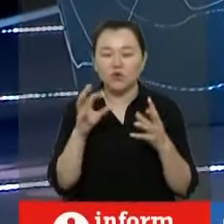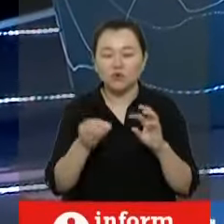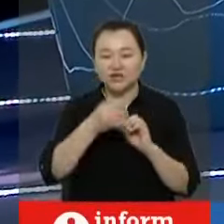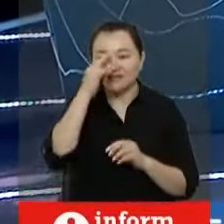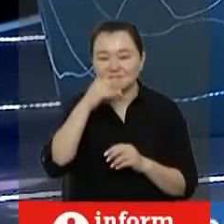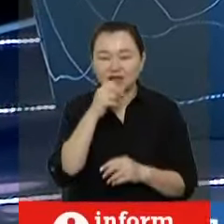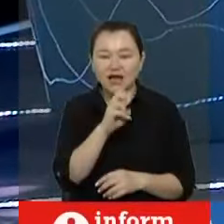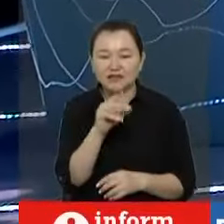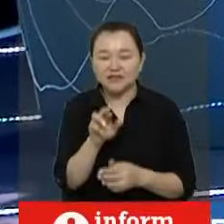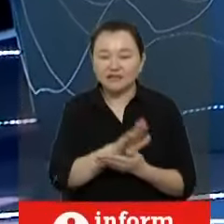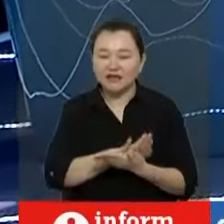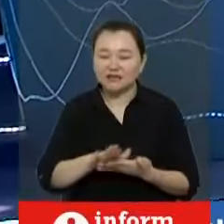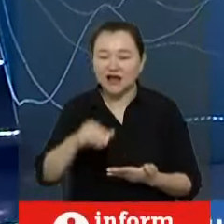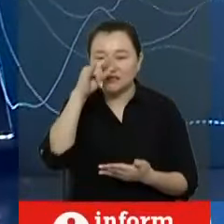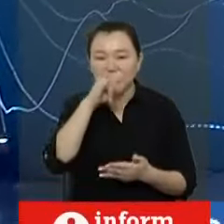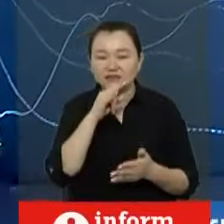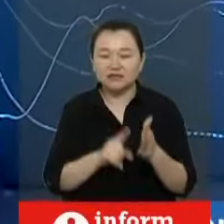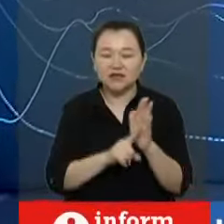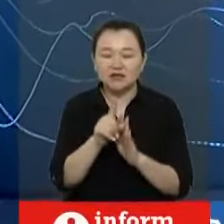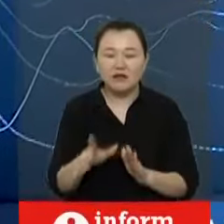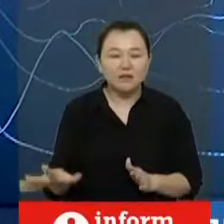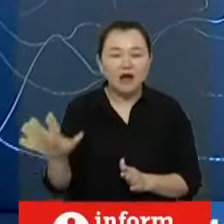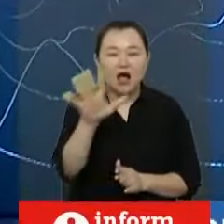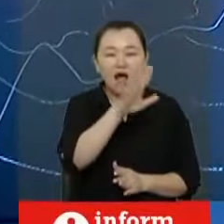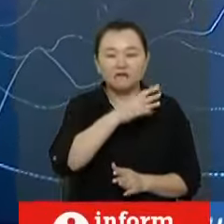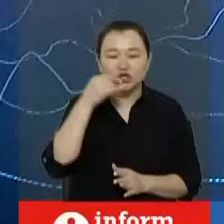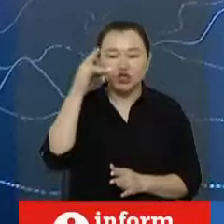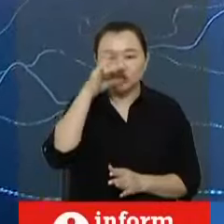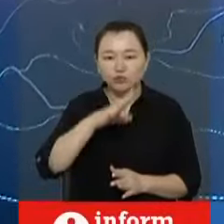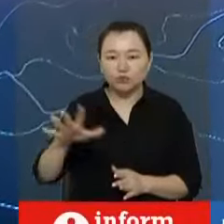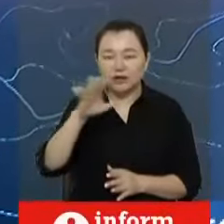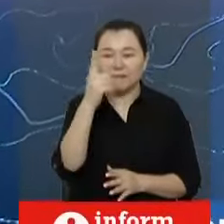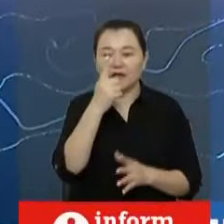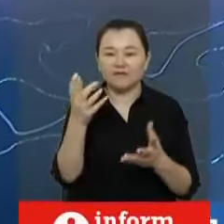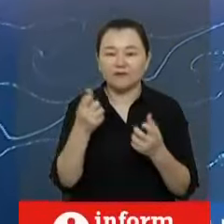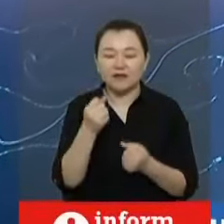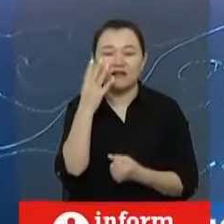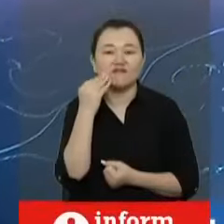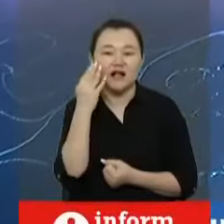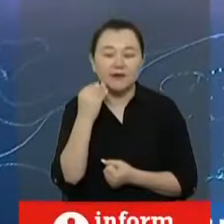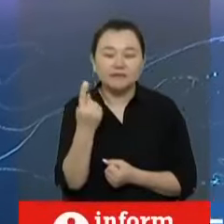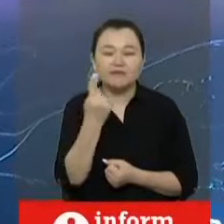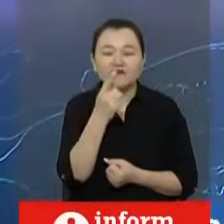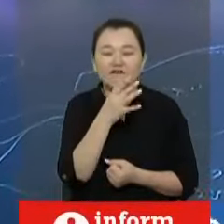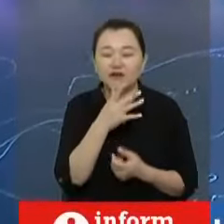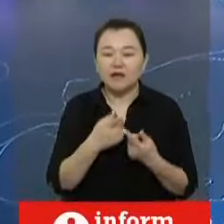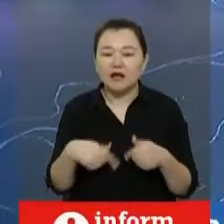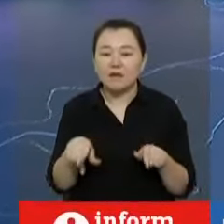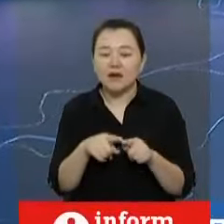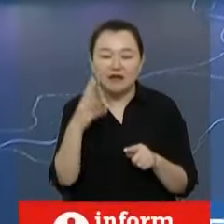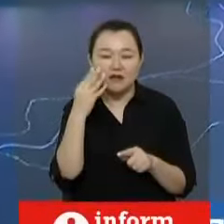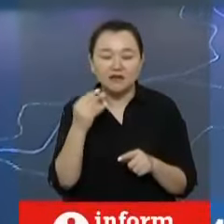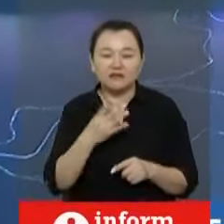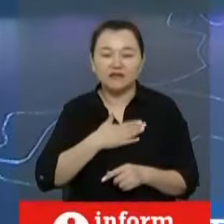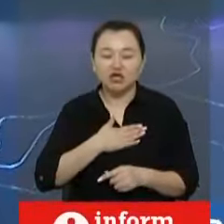Общеказахстанская акция «Таза Казахстан» стартовала по всей республике. Первыми эстафету приняли в Алматы. Во время кампании «Алматы – наш